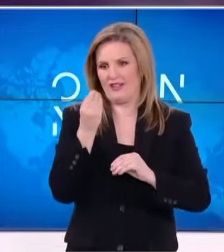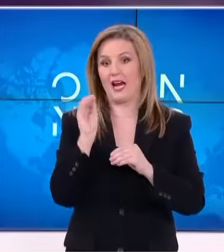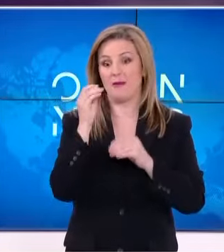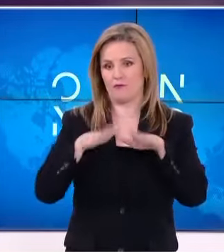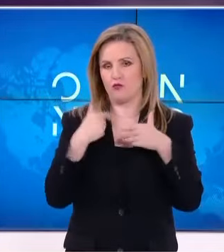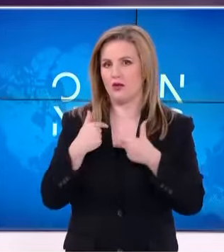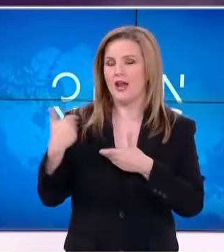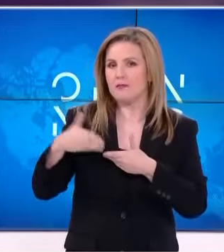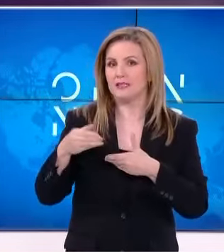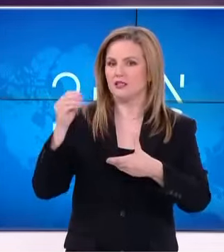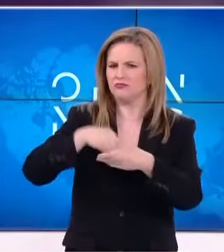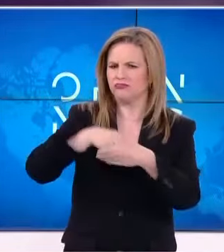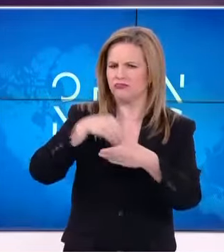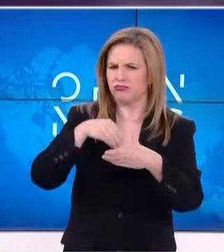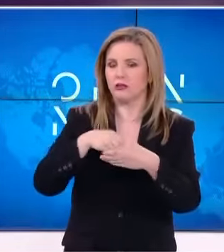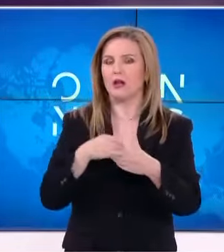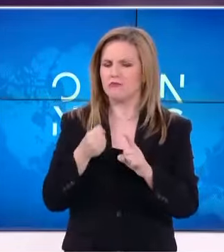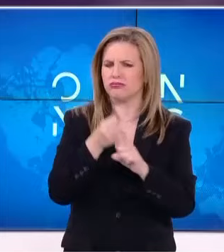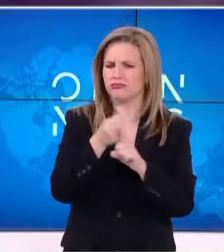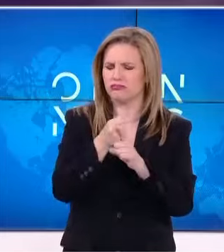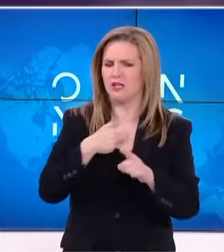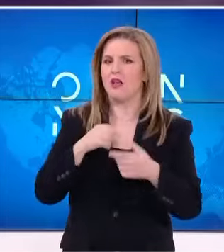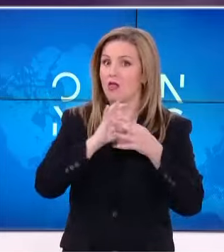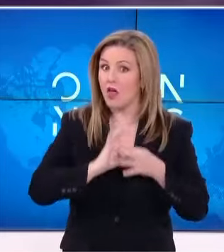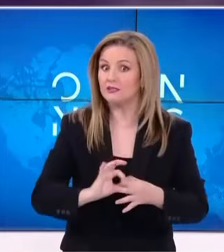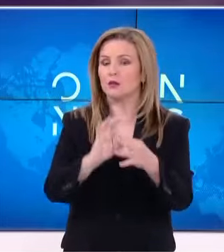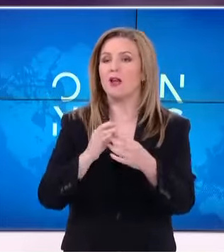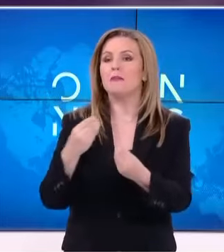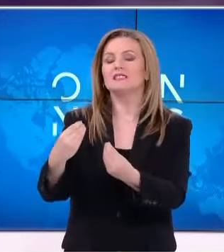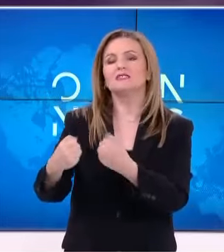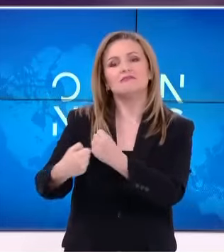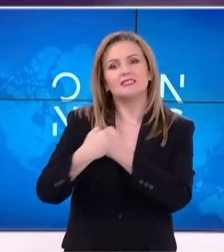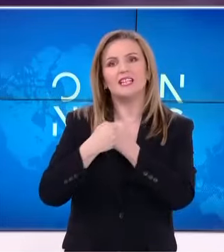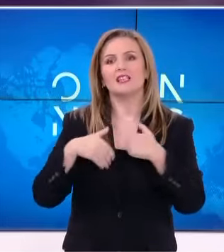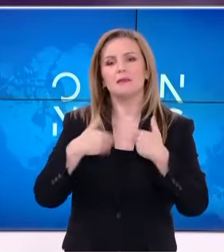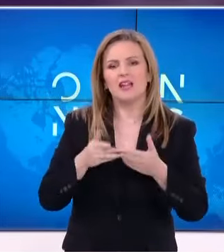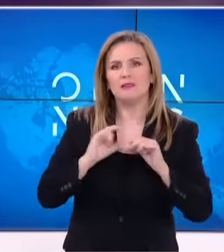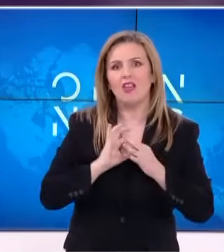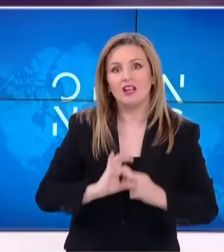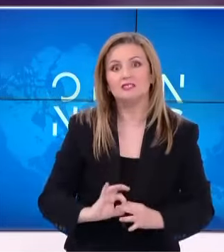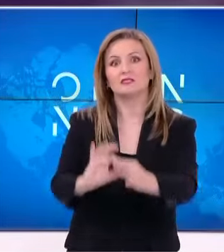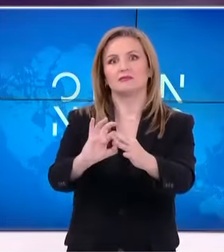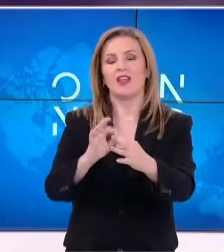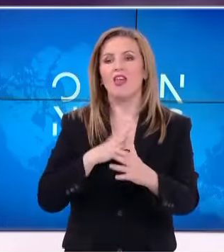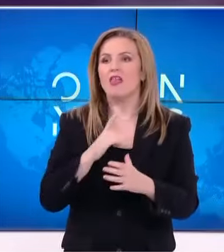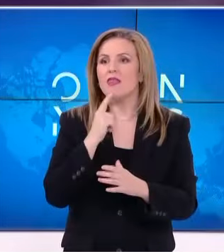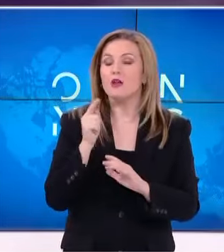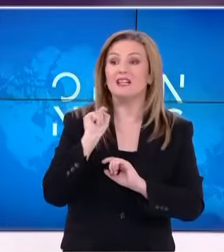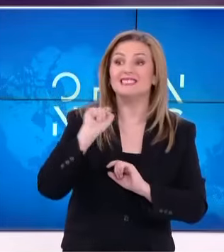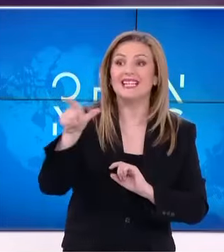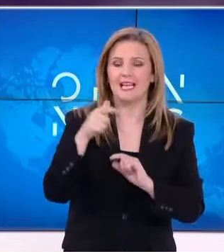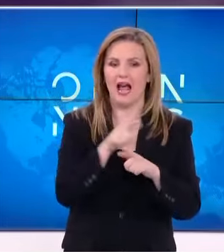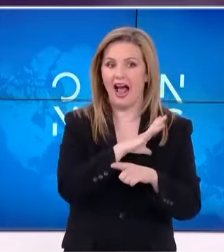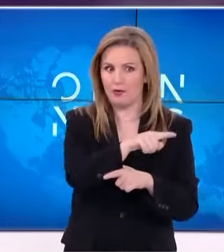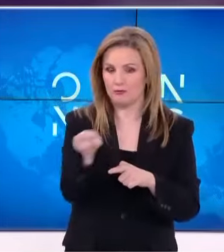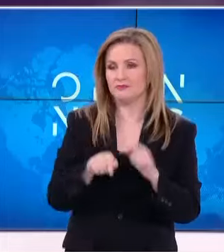ώθηση για να συνεχίσουμε να το κάνουμε που θα συνεχίσουμε ούτως ή άλλως να μαυρίσουν την πολιτική του κυρίου μητσοτάκη να στείλουνε δηλαδή